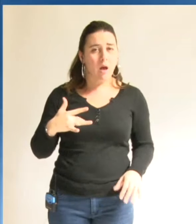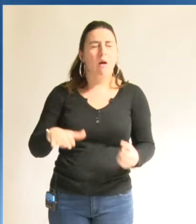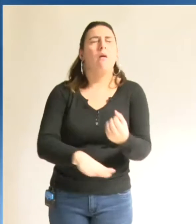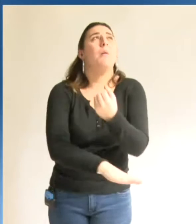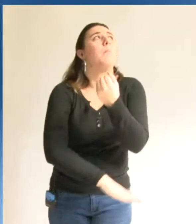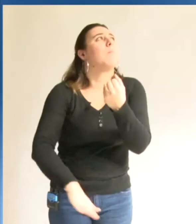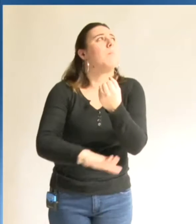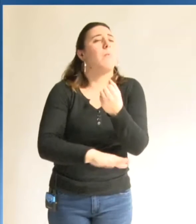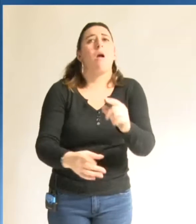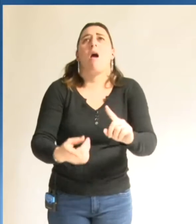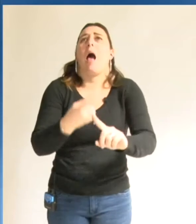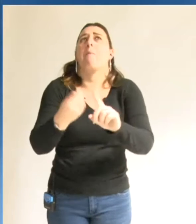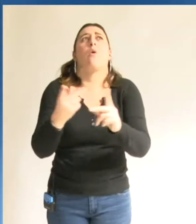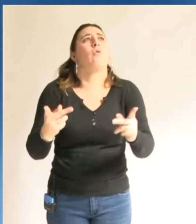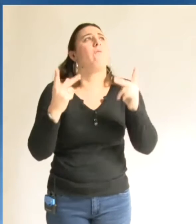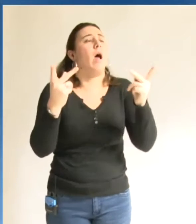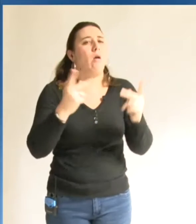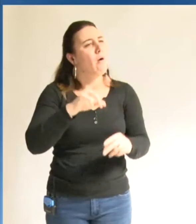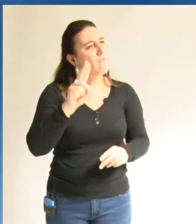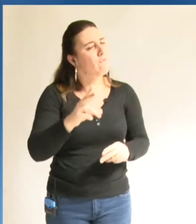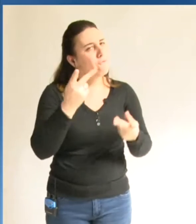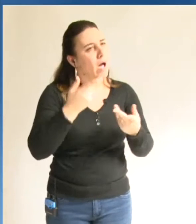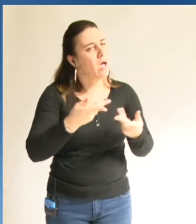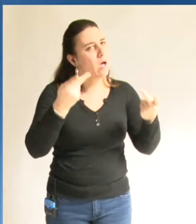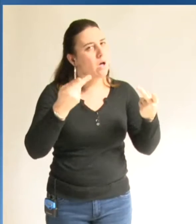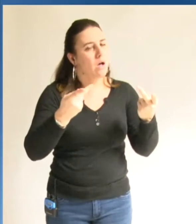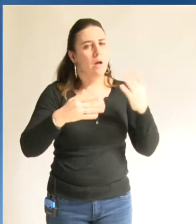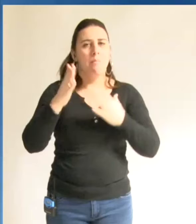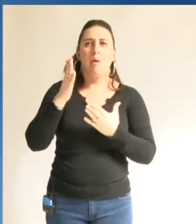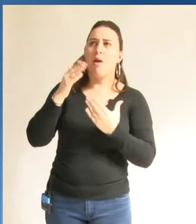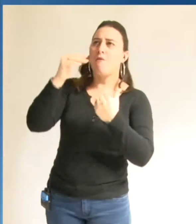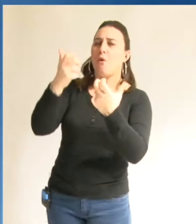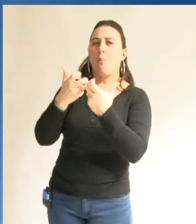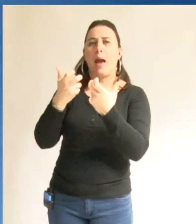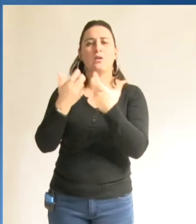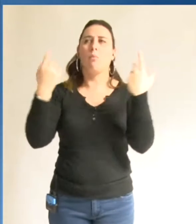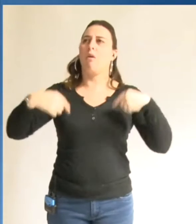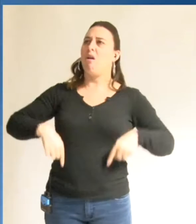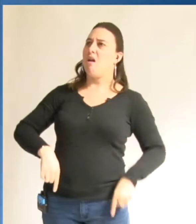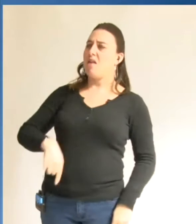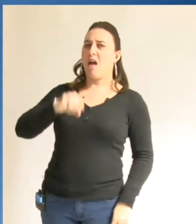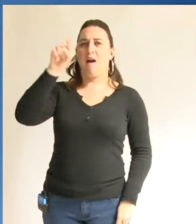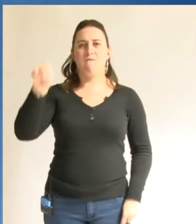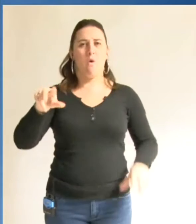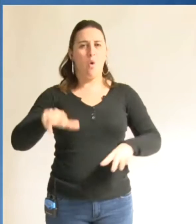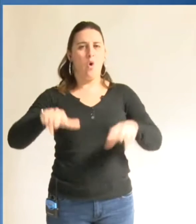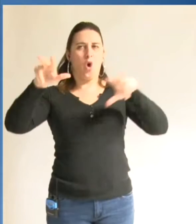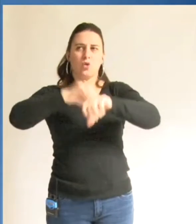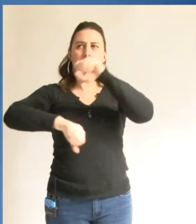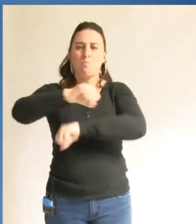essentielle, importante, je le reconnais, mais adopter des vœux pour indiquer que l'État doit loger,